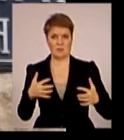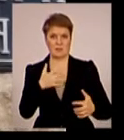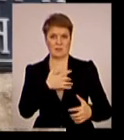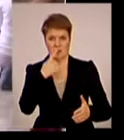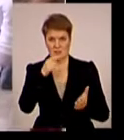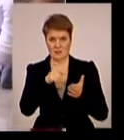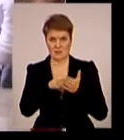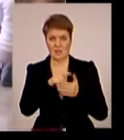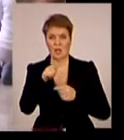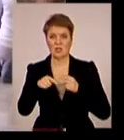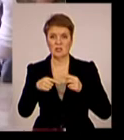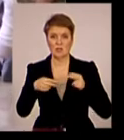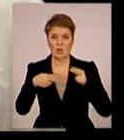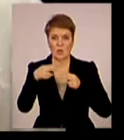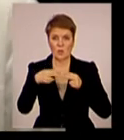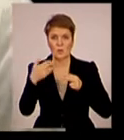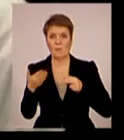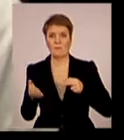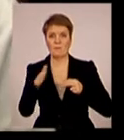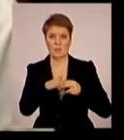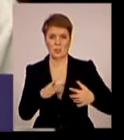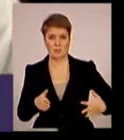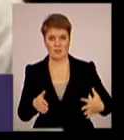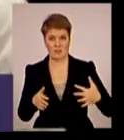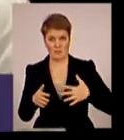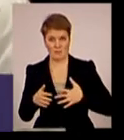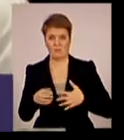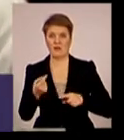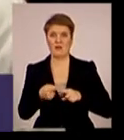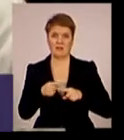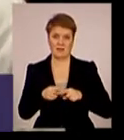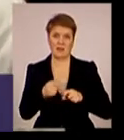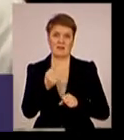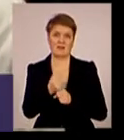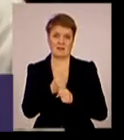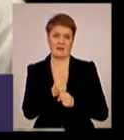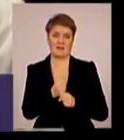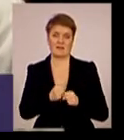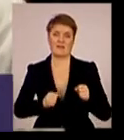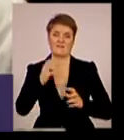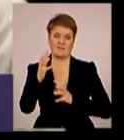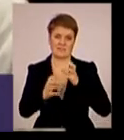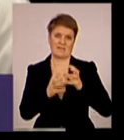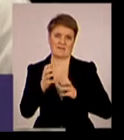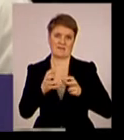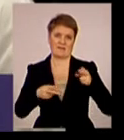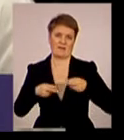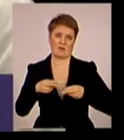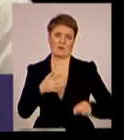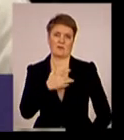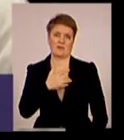через невеличкий розріз між ребрами. Це є загальний тренд, який існує зараз в цілій серцевій хірургії світу. І він вже